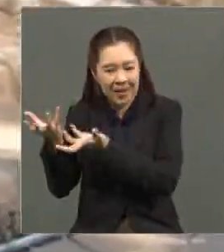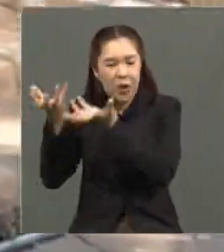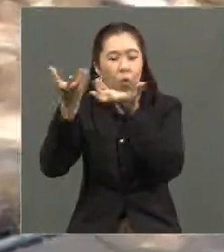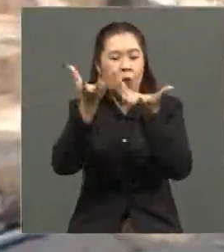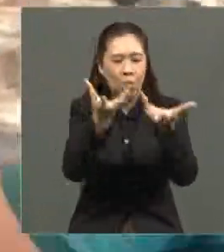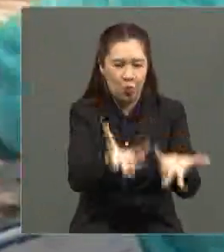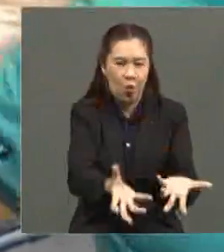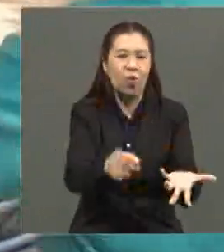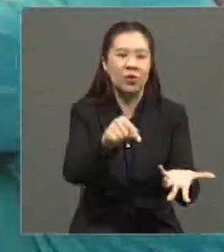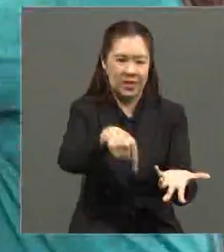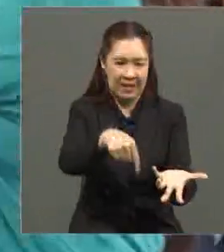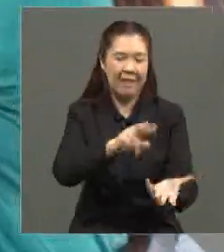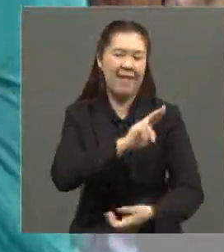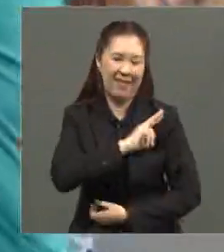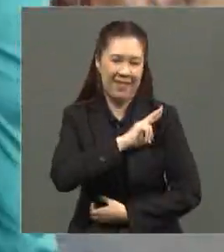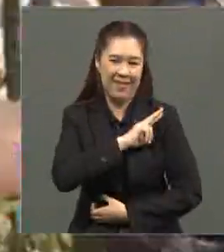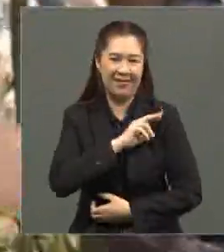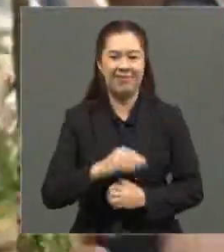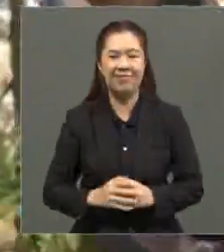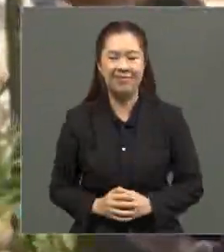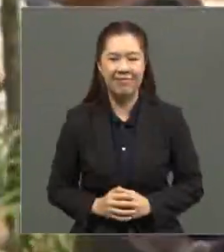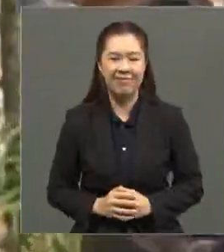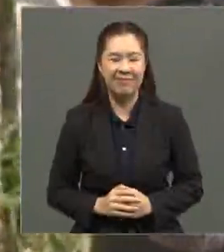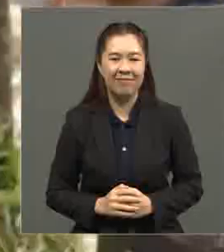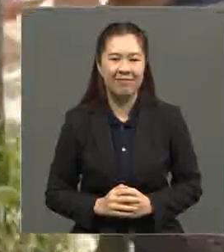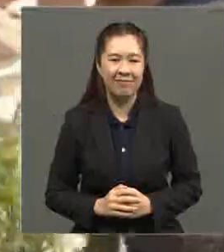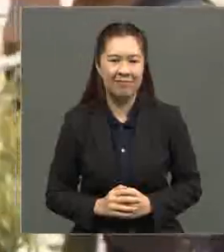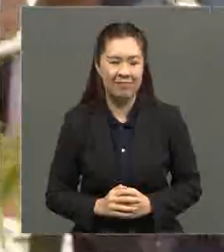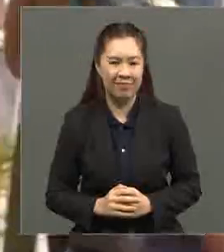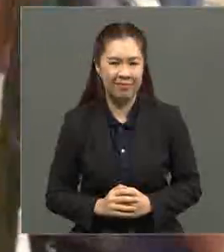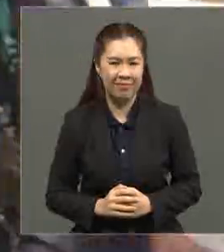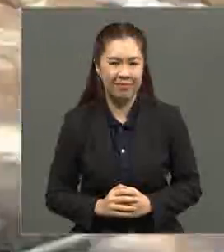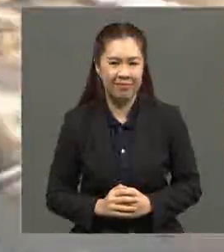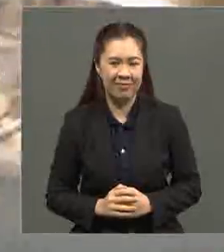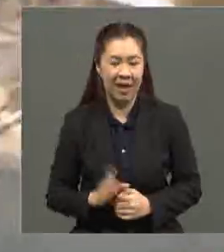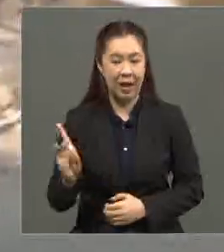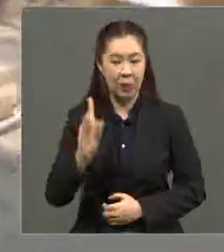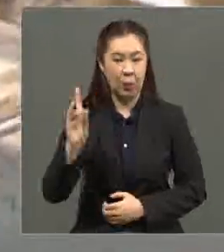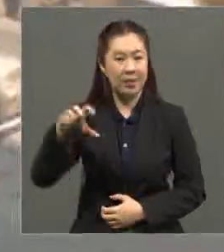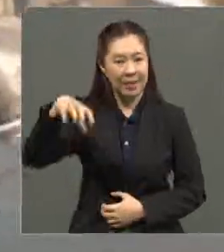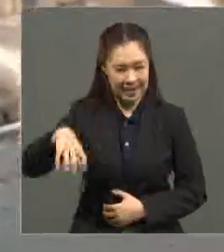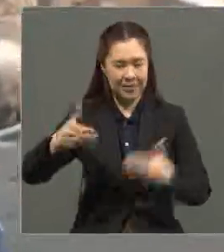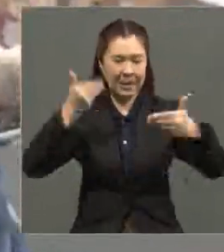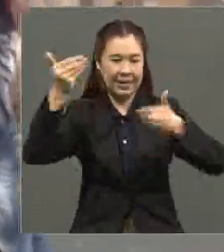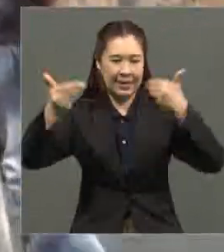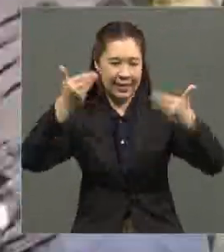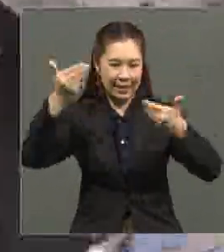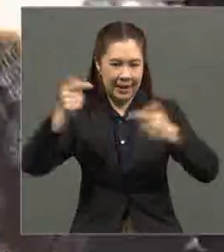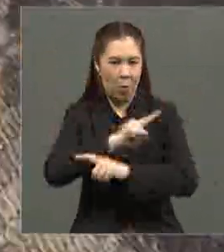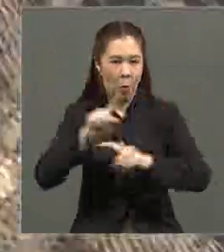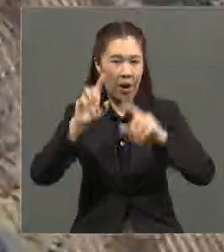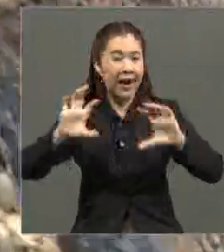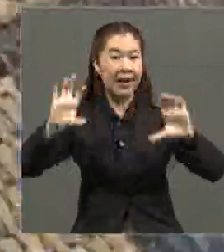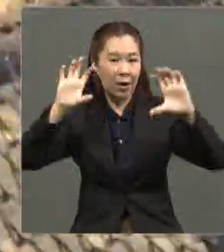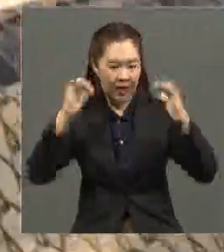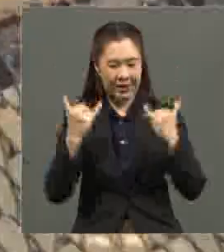เด้งกับแม่โจน่าด้วยตนเองเลยนะคะครับอ่าทางสวนสัตวเองนะคะก็จัดกิจกรรมต้อนรับเทศกาลฮาโลวีนในครั้งนี้